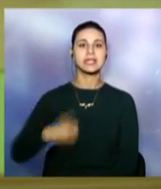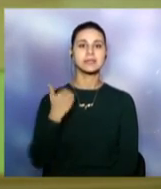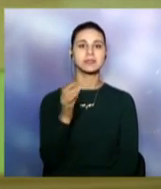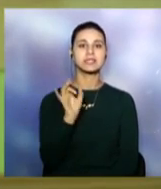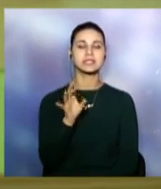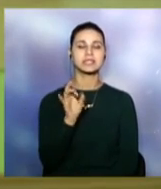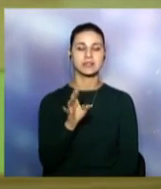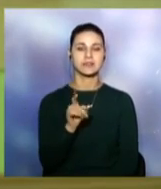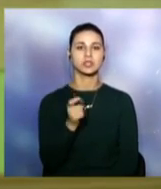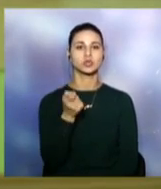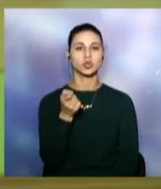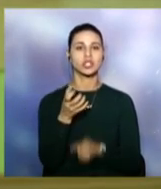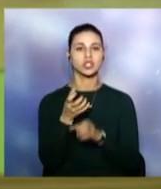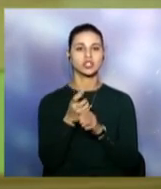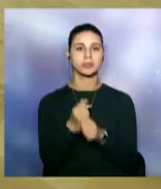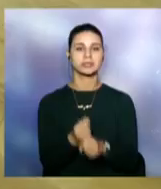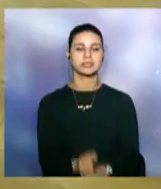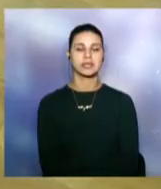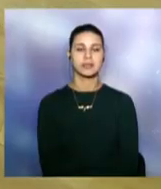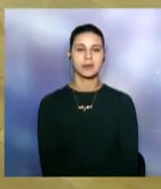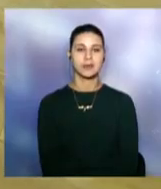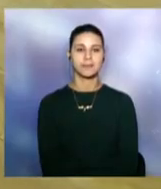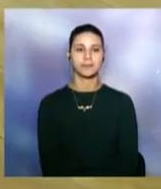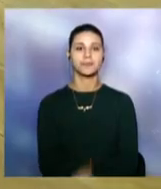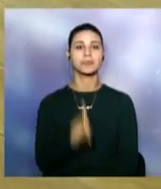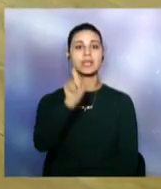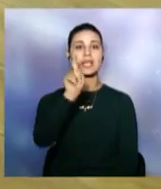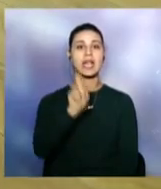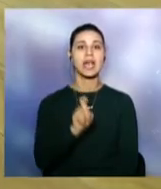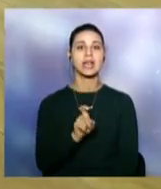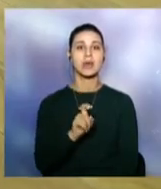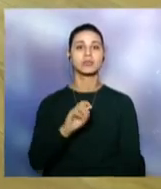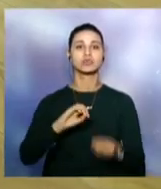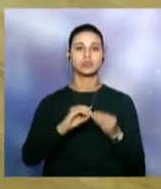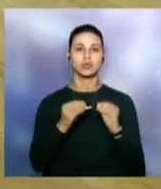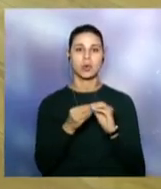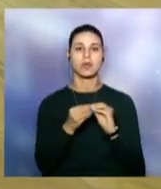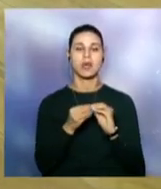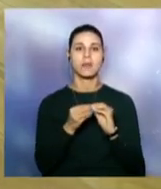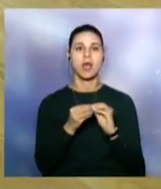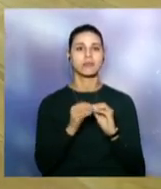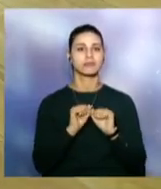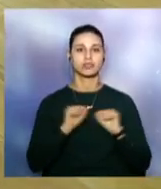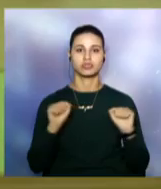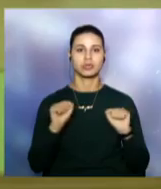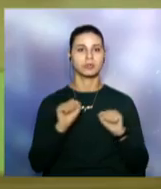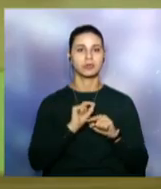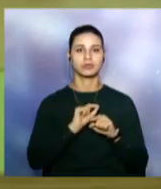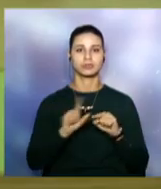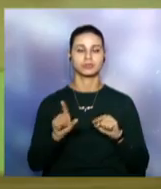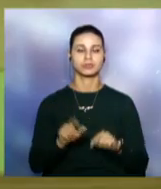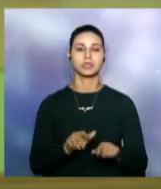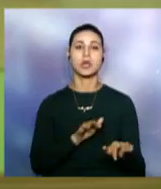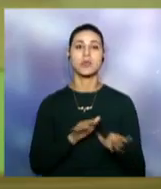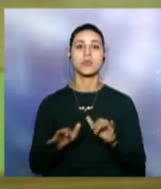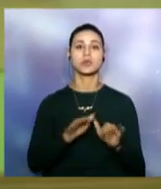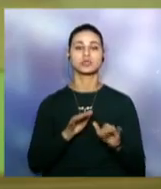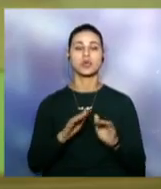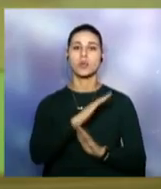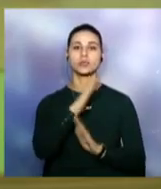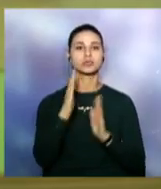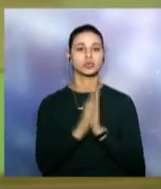ტკივილის ინტენსივობის შემცირება, ხერხემლის დაზიანების გაღრმავების პროფილაქტიკა, მოძრაობის